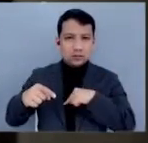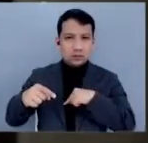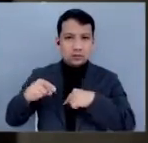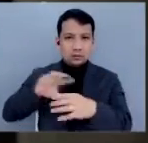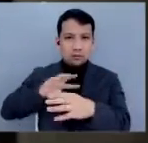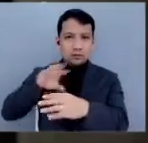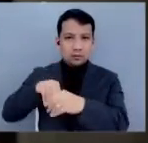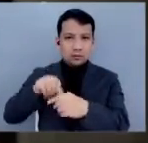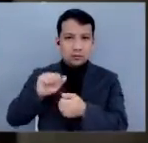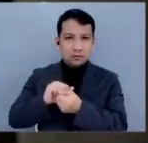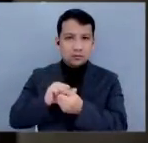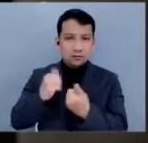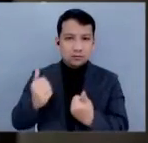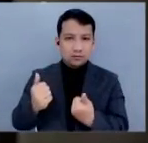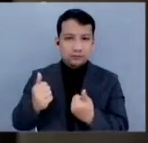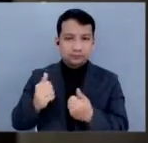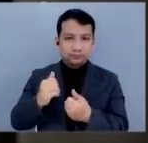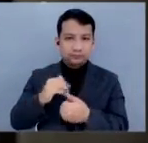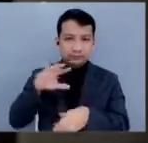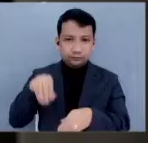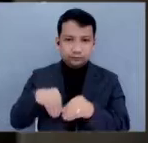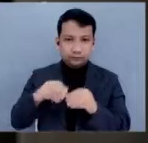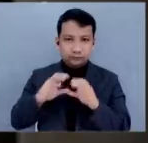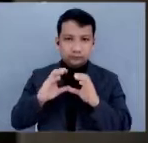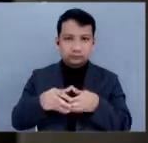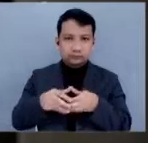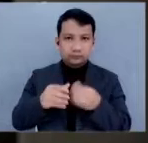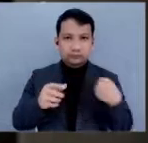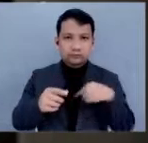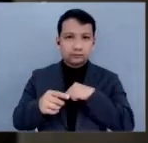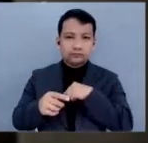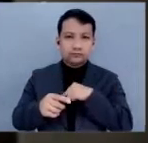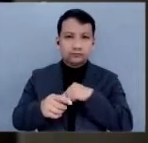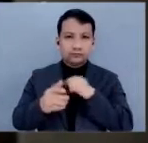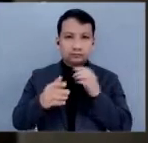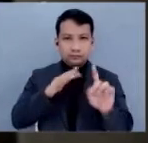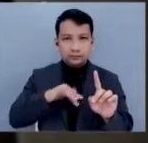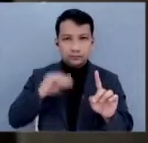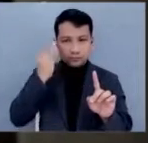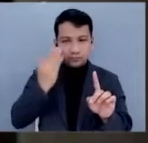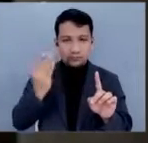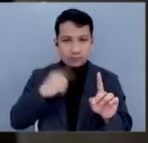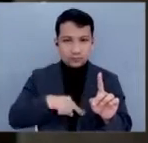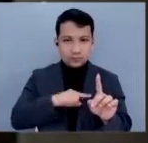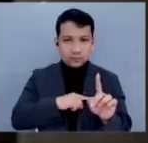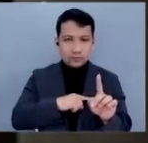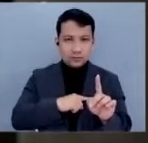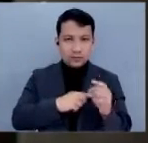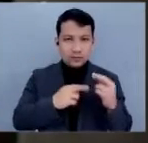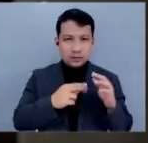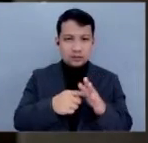pumasok maging parte nitong committee na to as observer dahil yan naman din po ang mandato namin